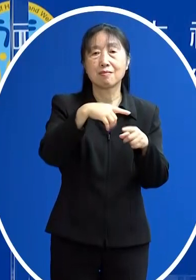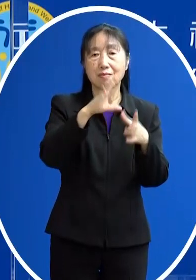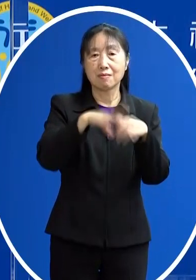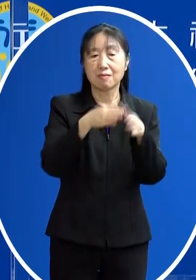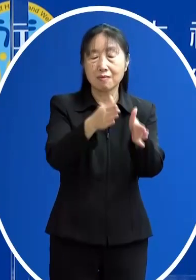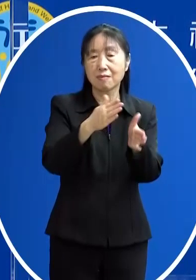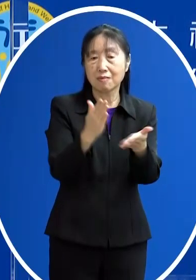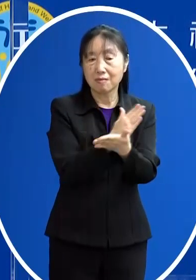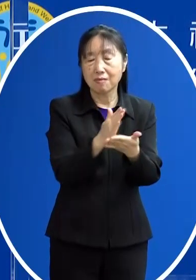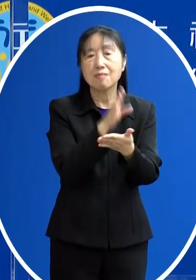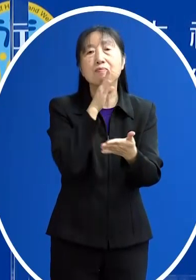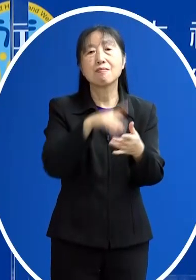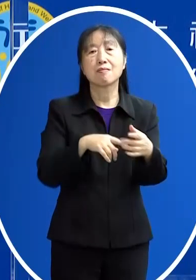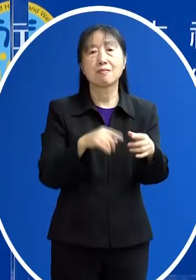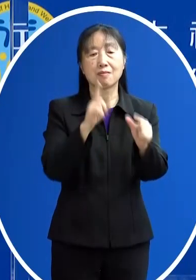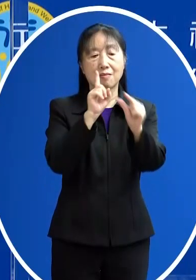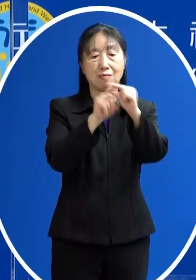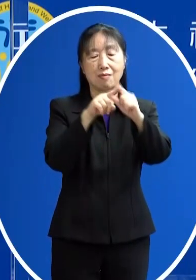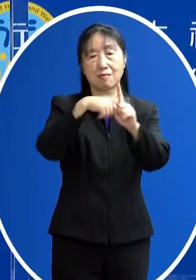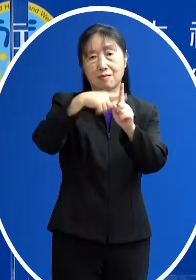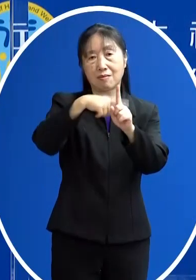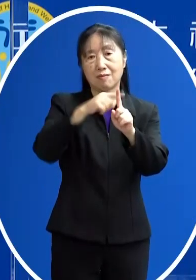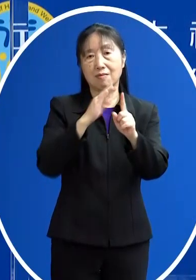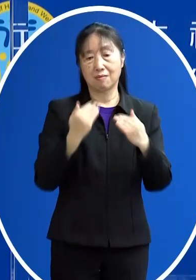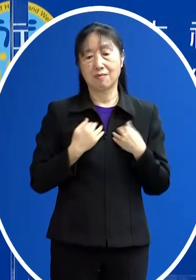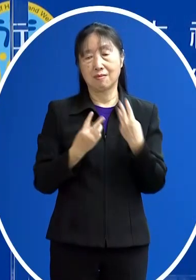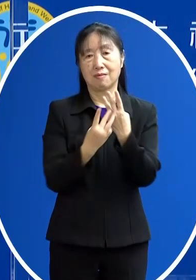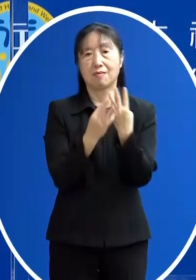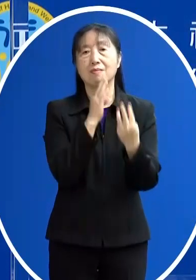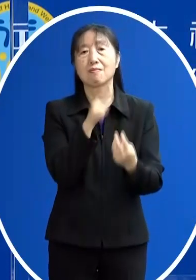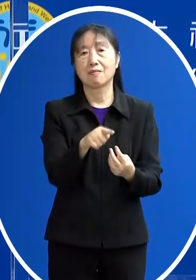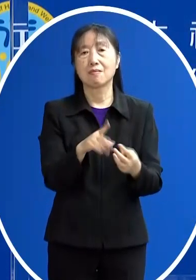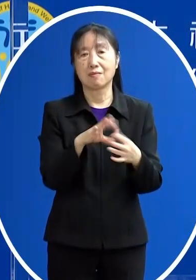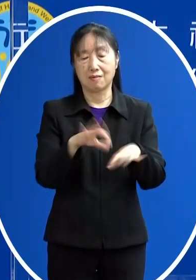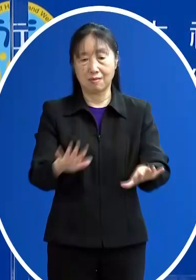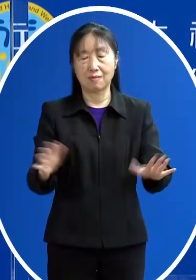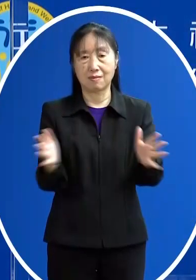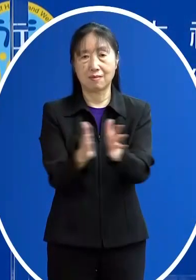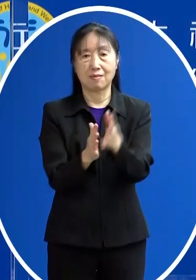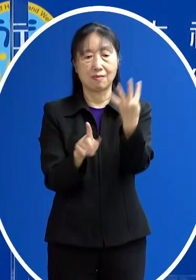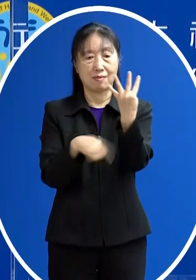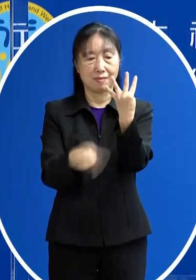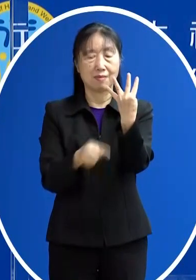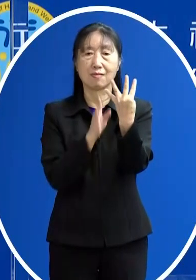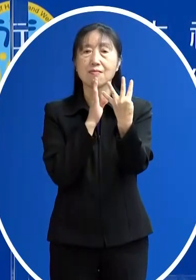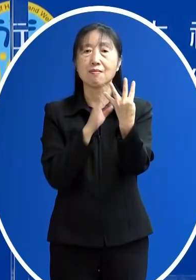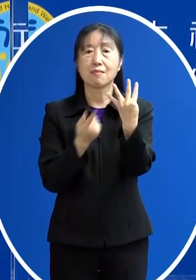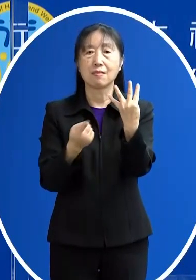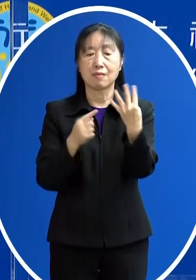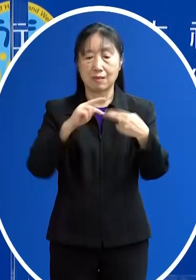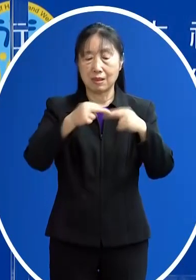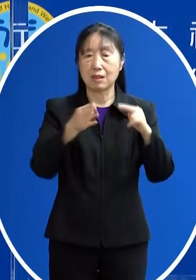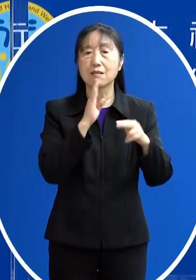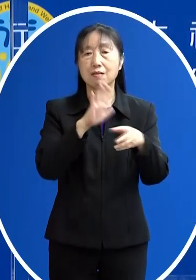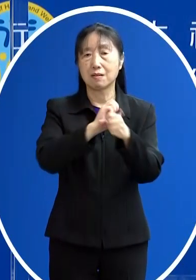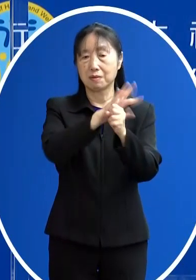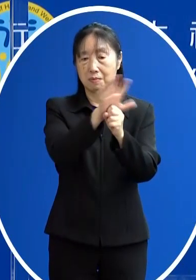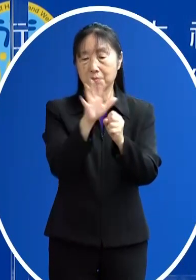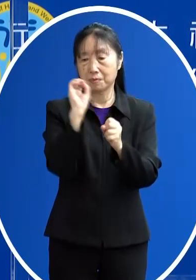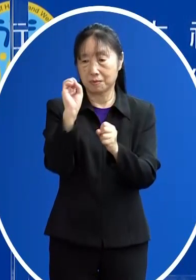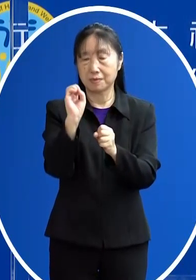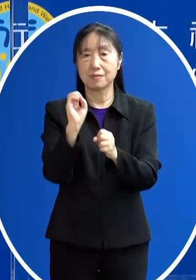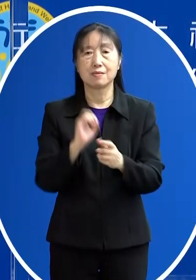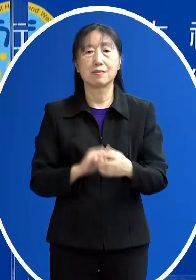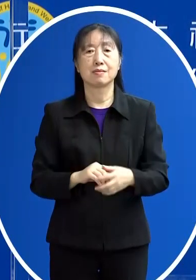个肺炎的个案。所以累计我们目前总共有4例的这个境外入定序确认是 Omicron 的这